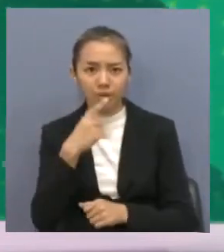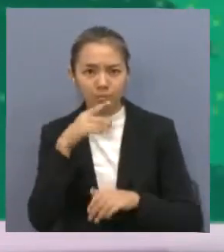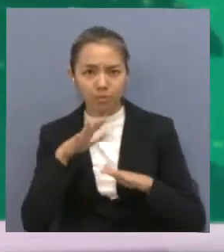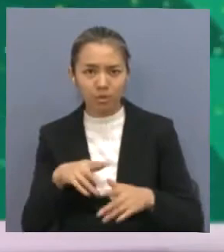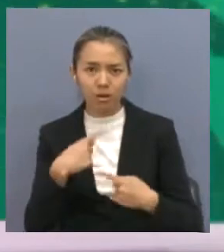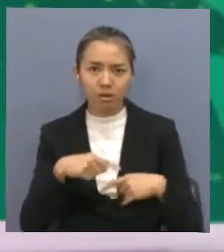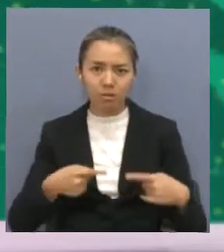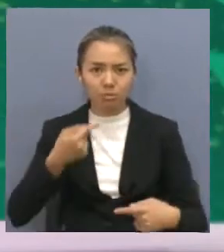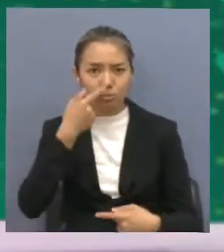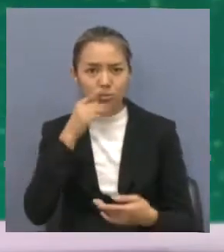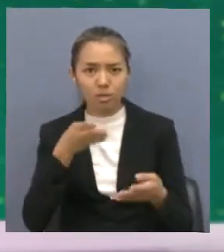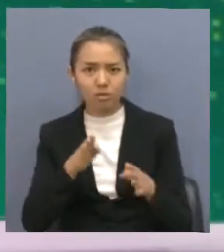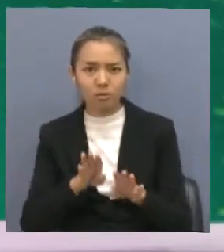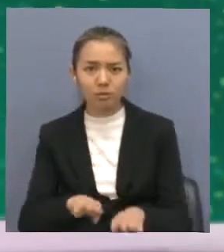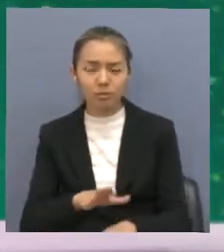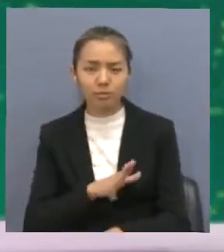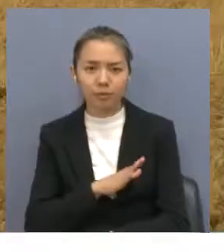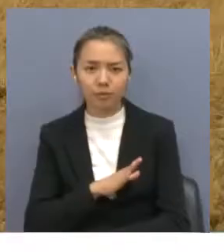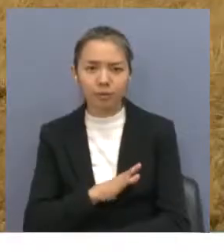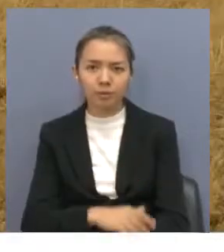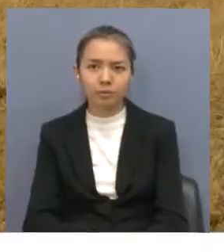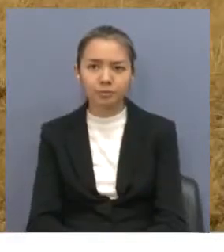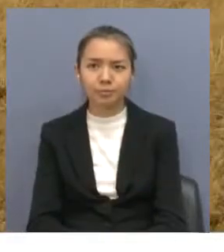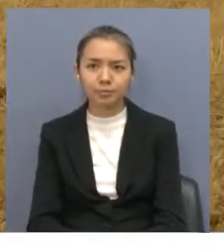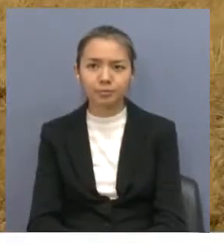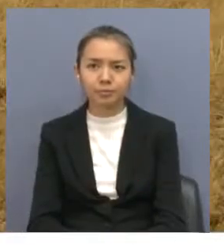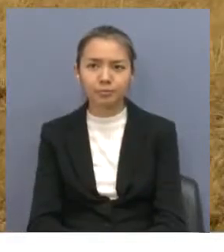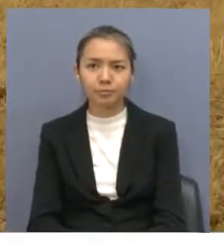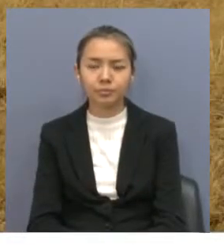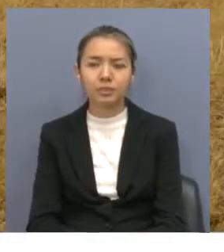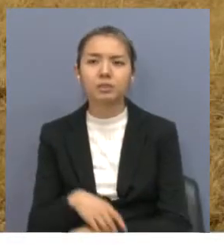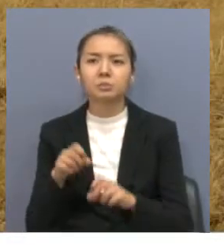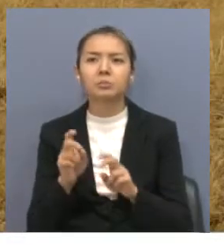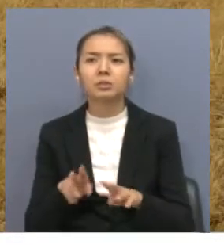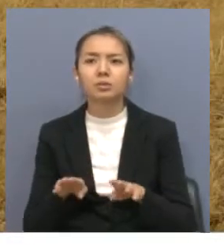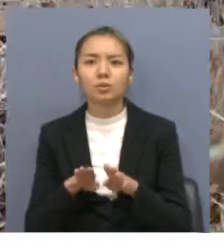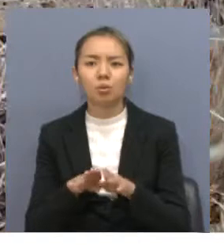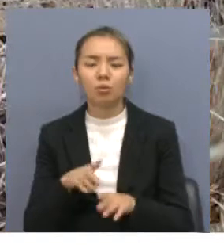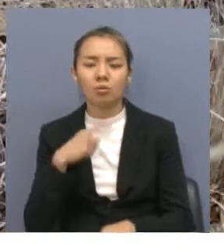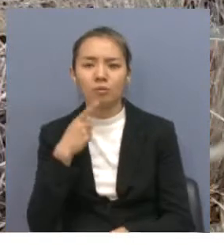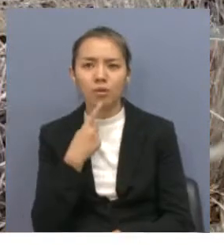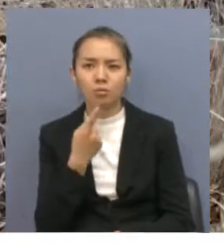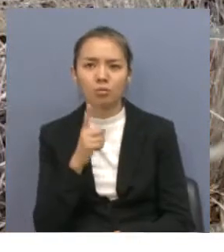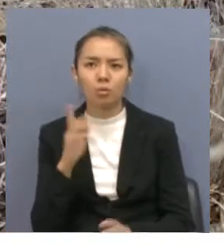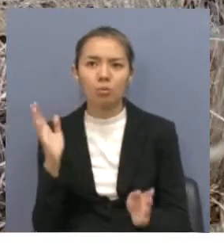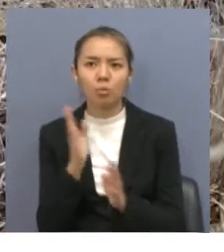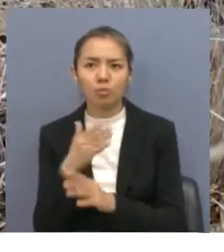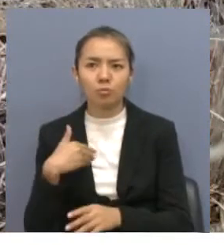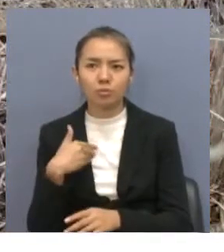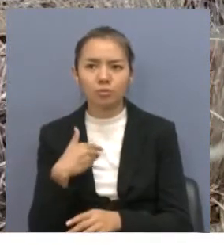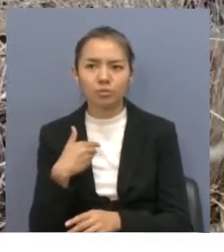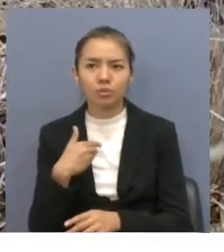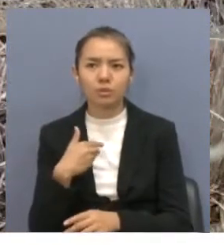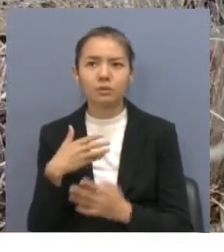орындарында түрлі қалдық заттарын қалдырып кетеді. Археолог мамандар мұндай пікірді Атбасар ауданының табиғатына сүйеніп